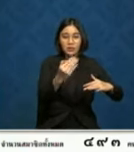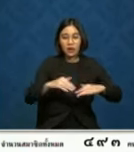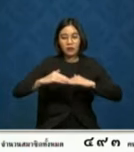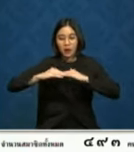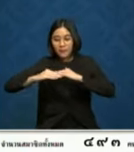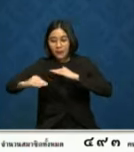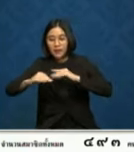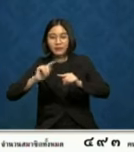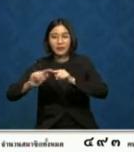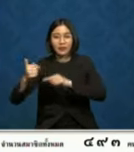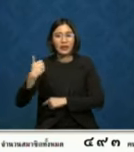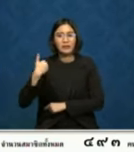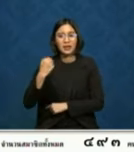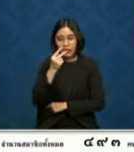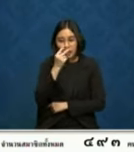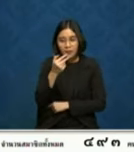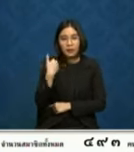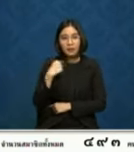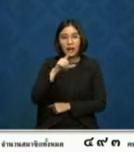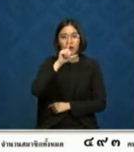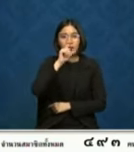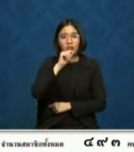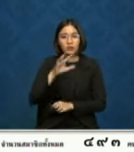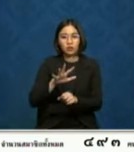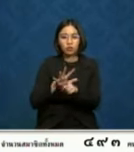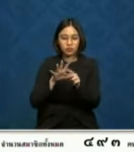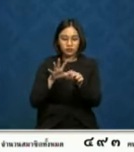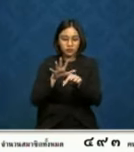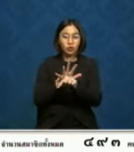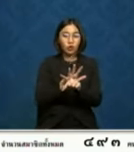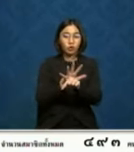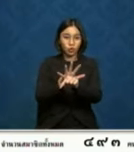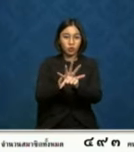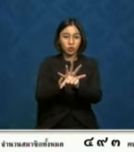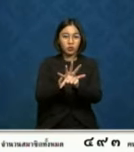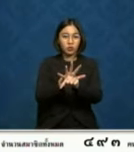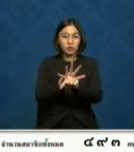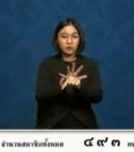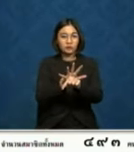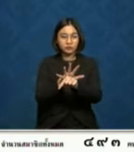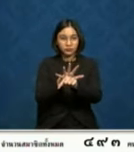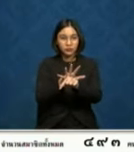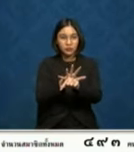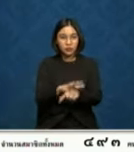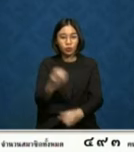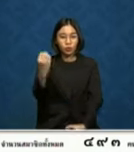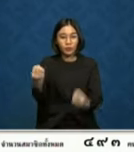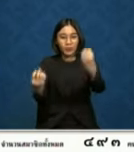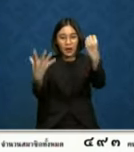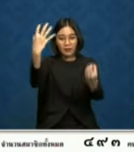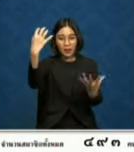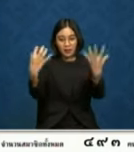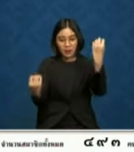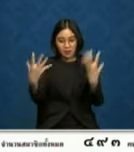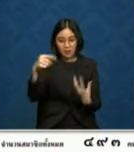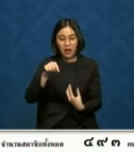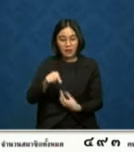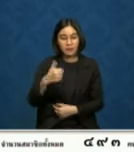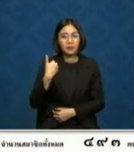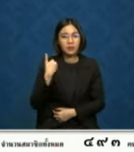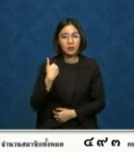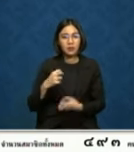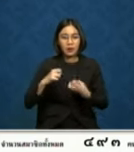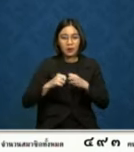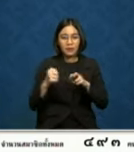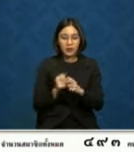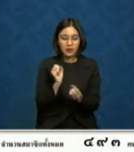ท่านเคยเห็นมยครับนกยูงอินเดียเผือกมีการหลุดุดเข้าไปอยู่ในพื้นที่ป่าส่งผล